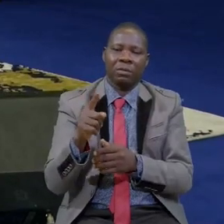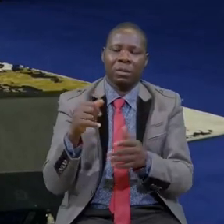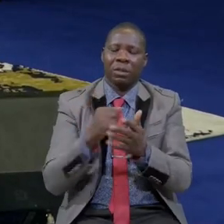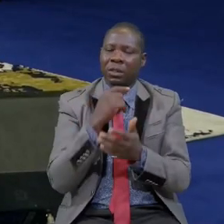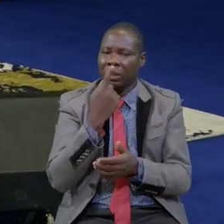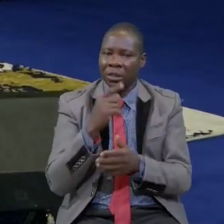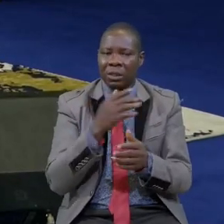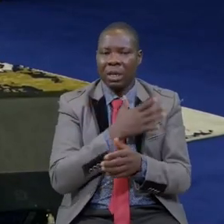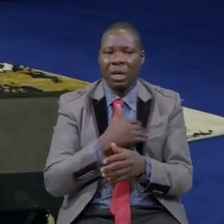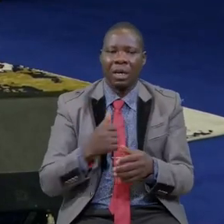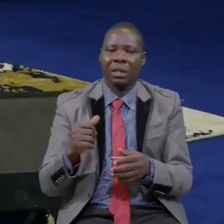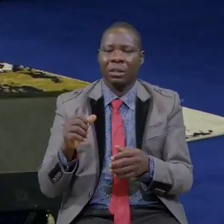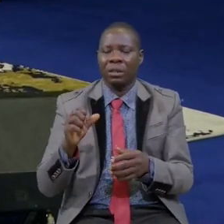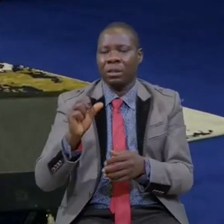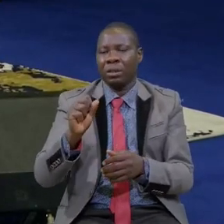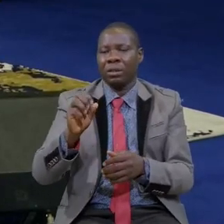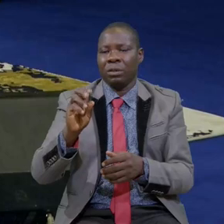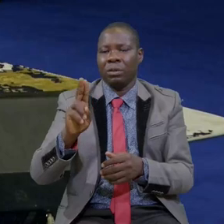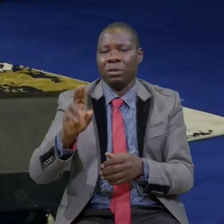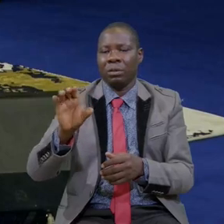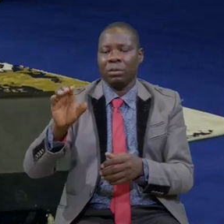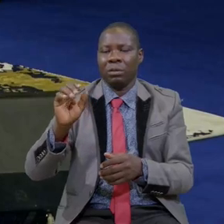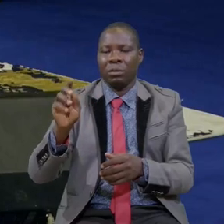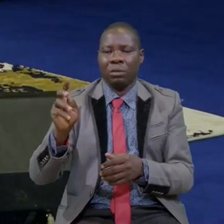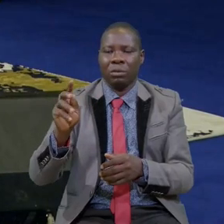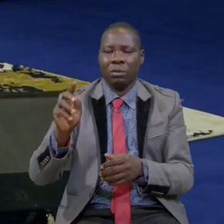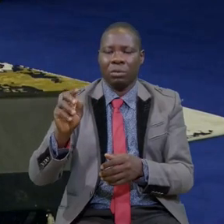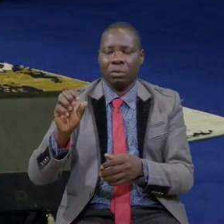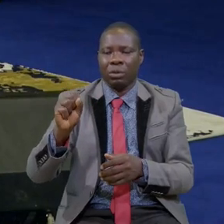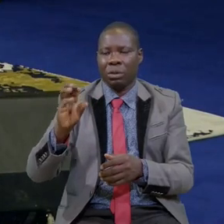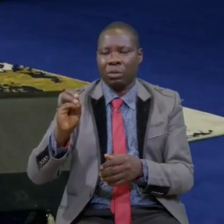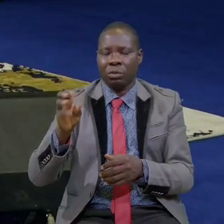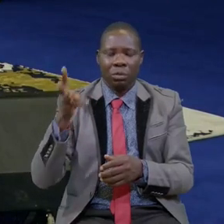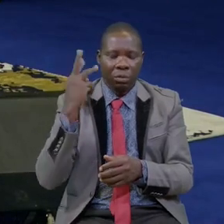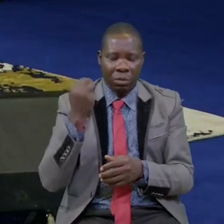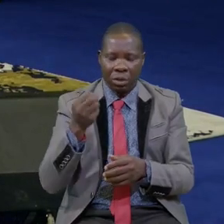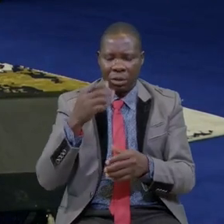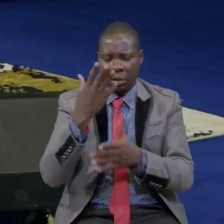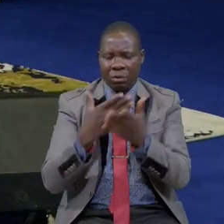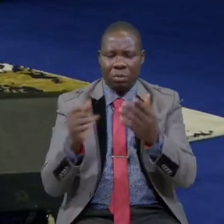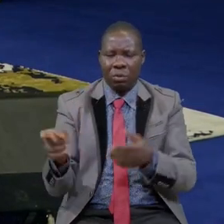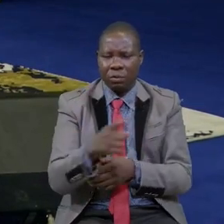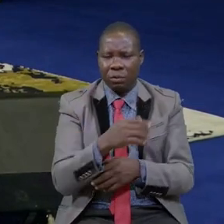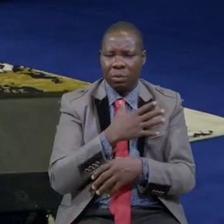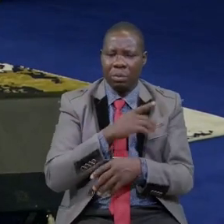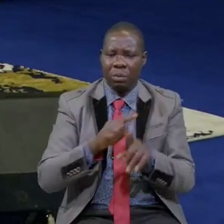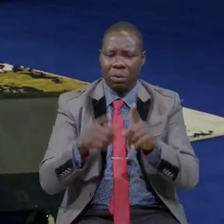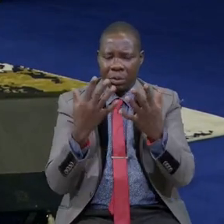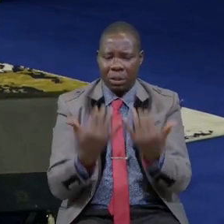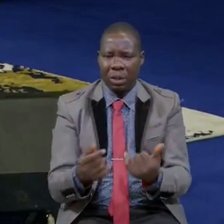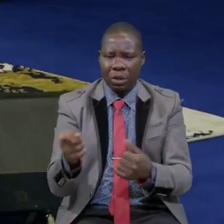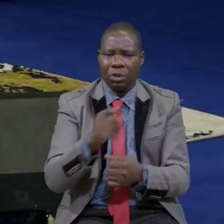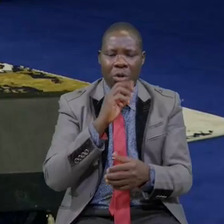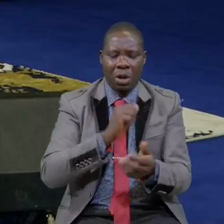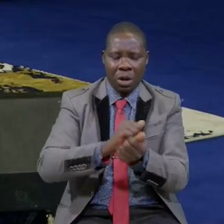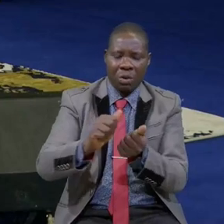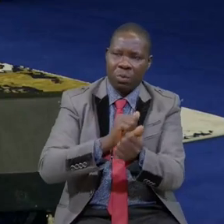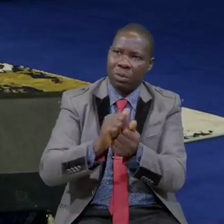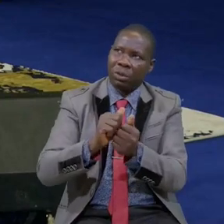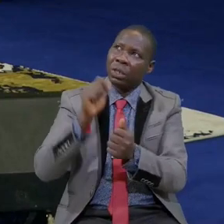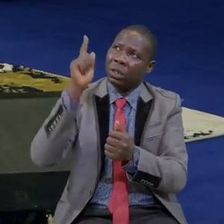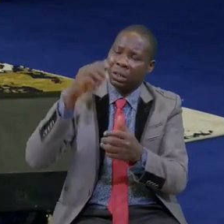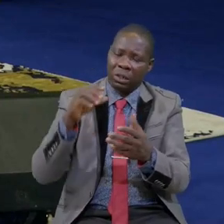dit, et c'est là ce que vous étiez, quelques-uns de vous, mais vous avez été lavés. Il doit vous